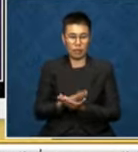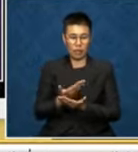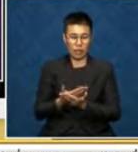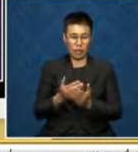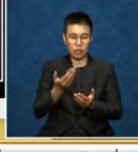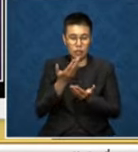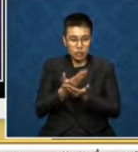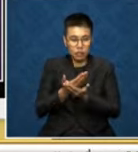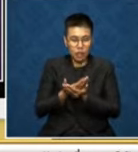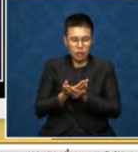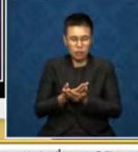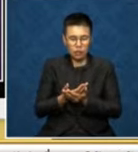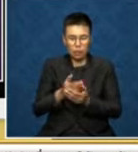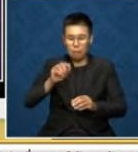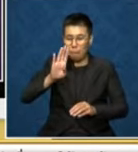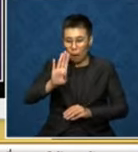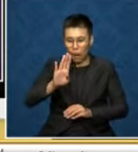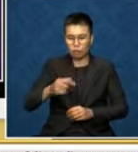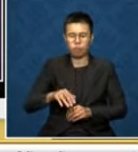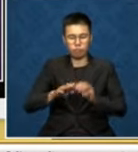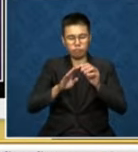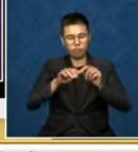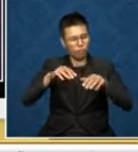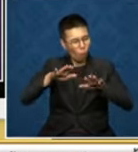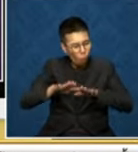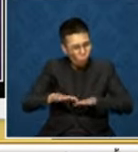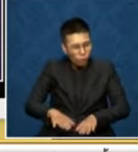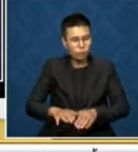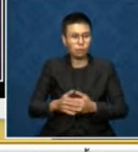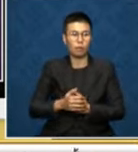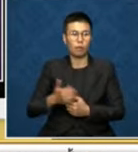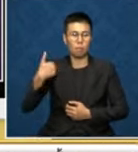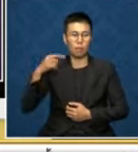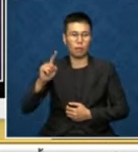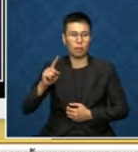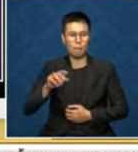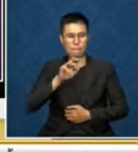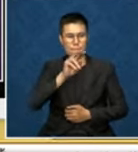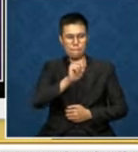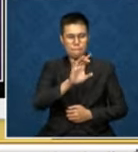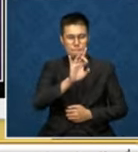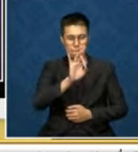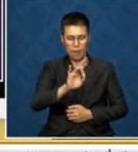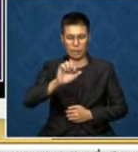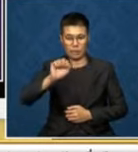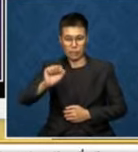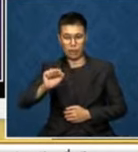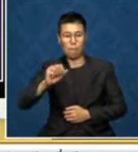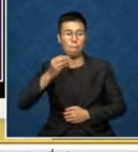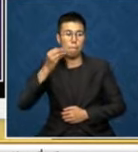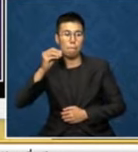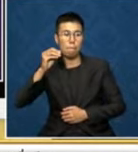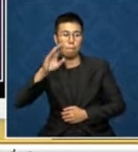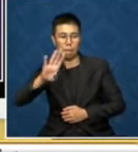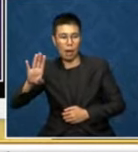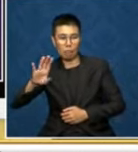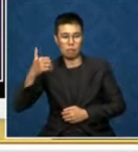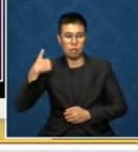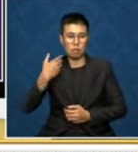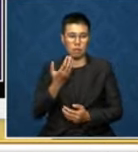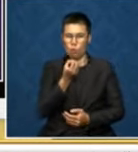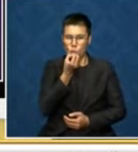หนี้สินครัวเรือนขยับขึ้นสูงถึง16ล้านล้านบาทเฉลี่ยครัวเรือนละประมาณ800,000บาทเศษอัตราดอกเบี้ยแพงสุดในร